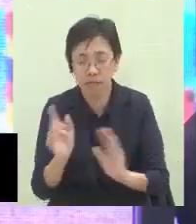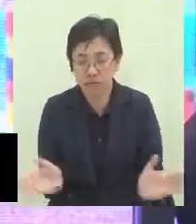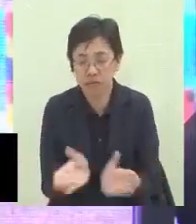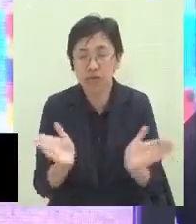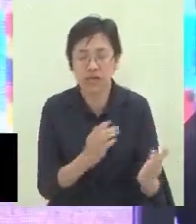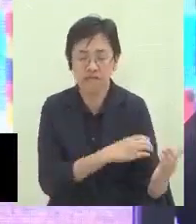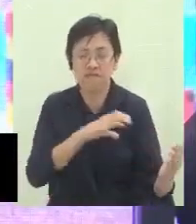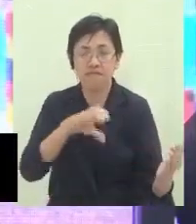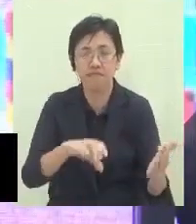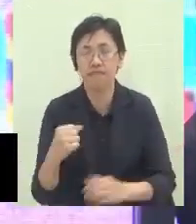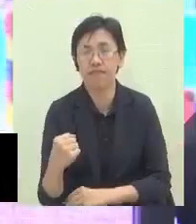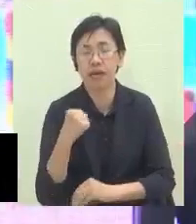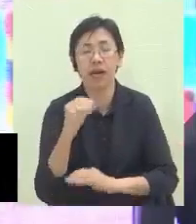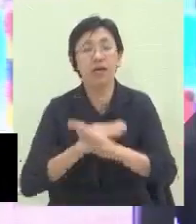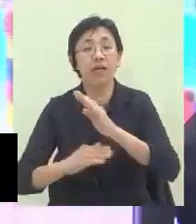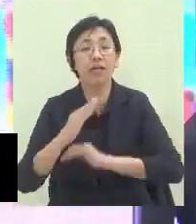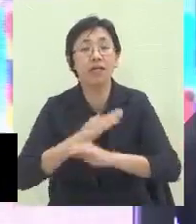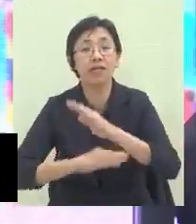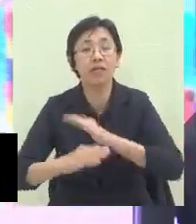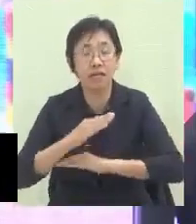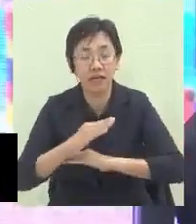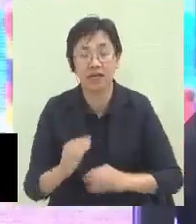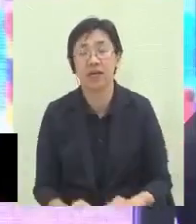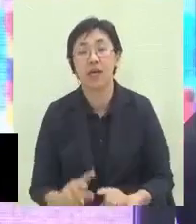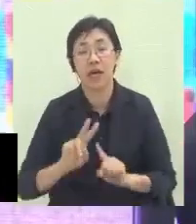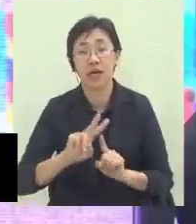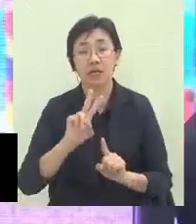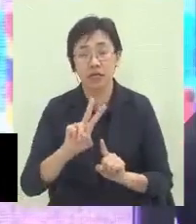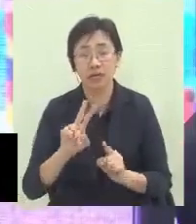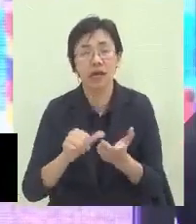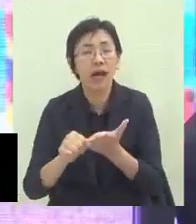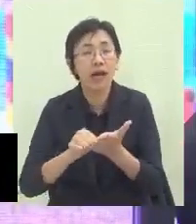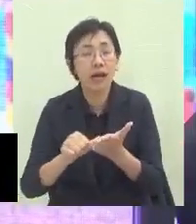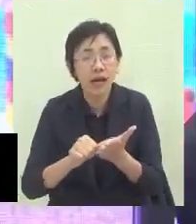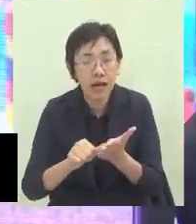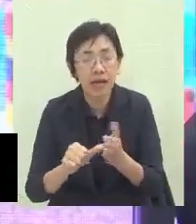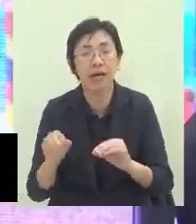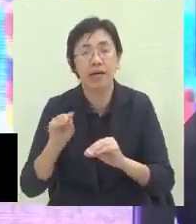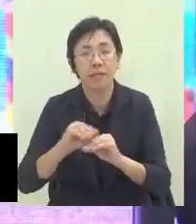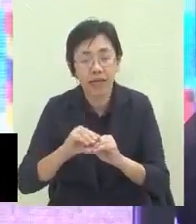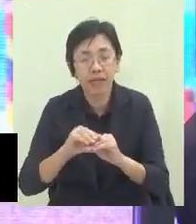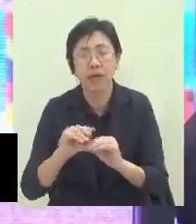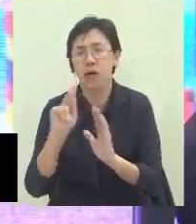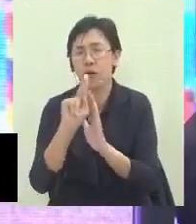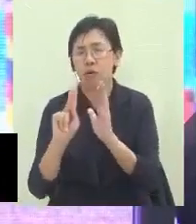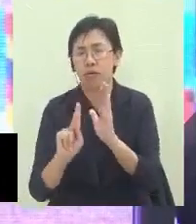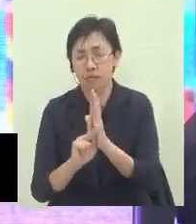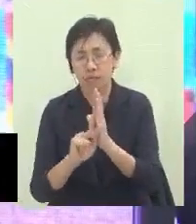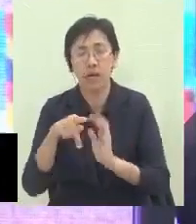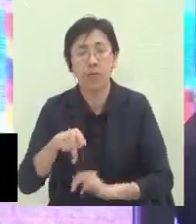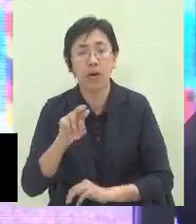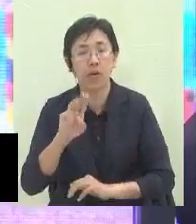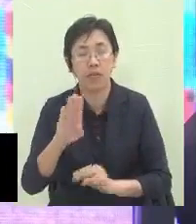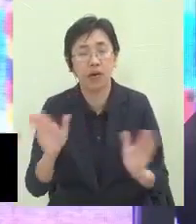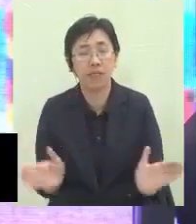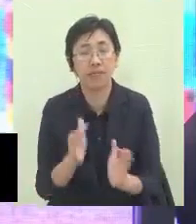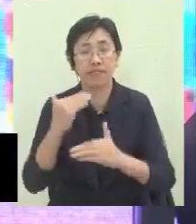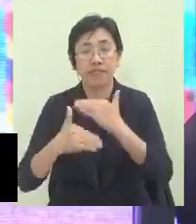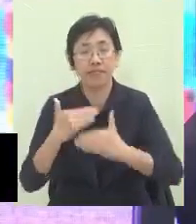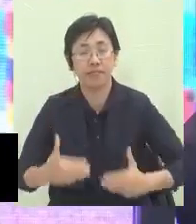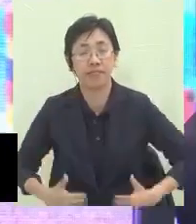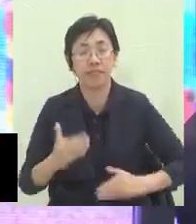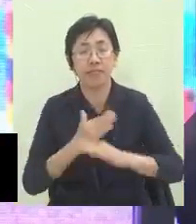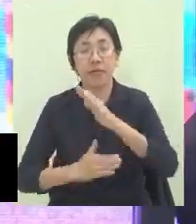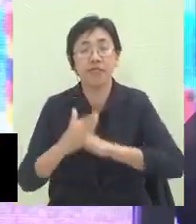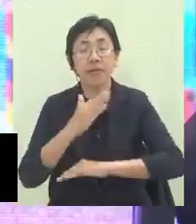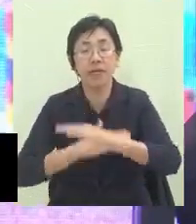ให้คนพิการ2ขอให้แก้ไขเพิ่มเติมและบังคับใช้พระราชบัญญัติส่งเสริมพัฒนาคุณ